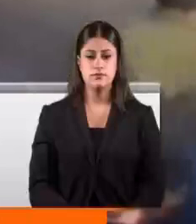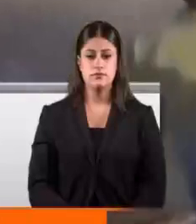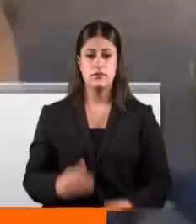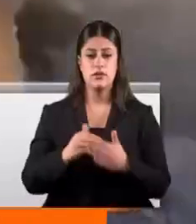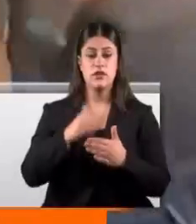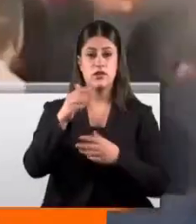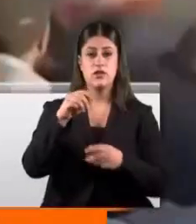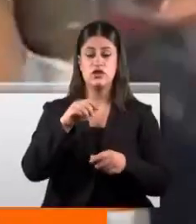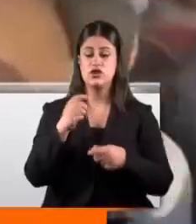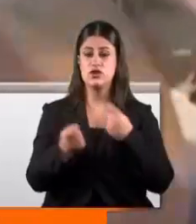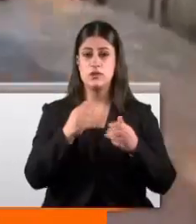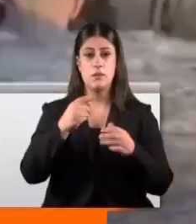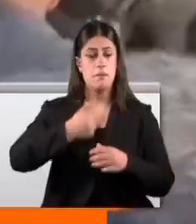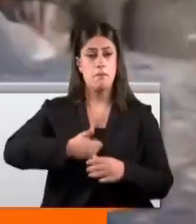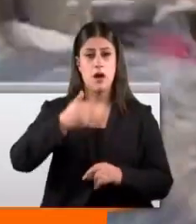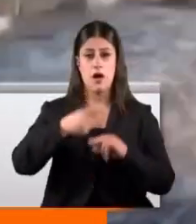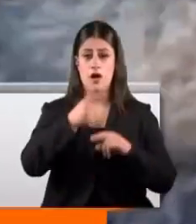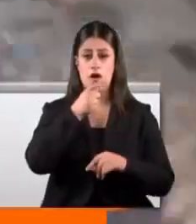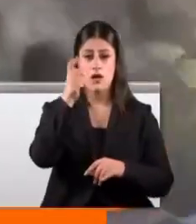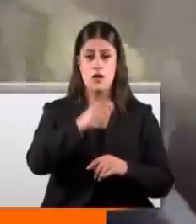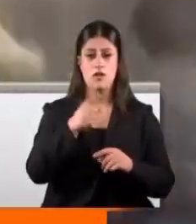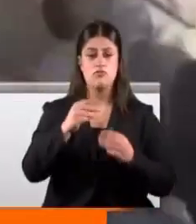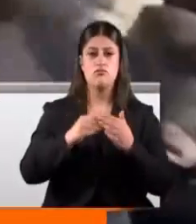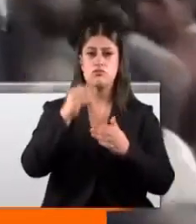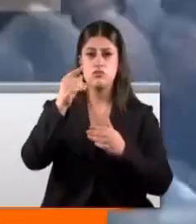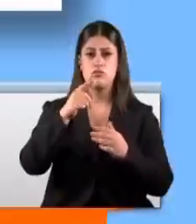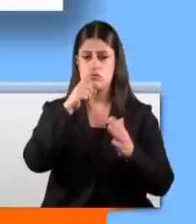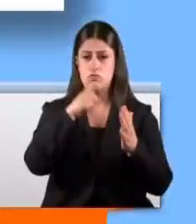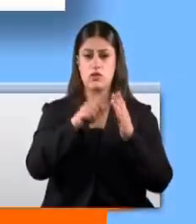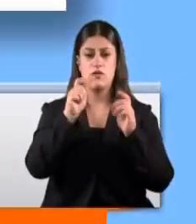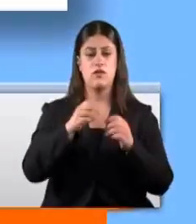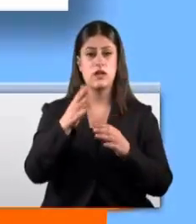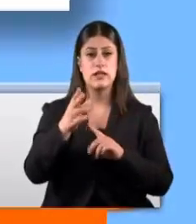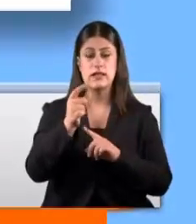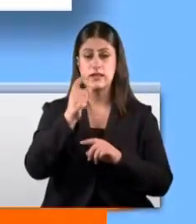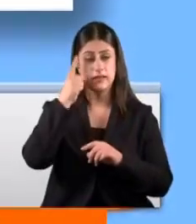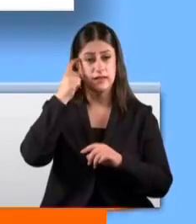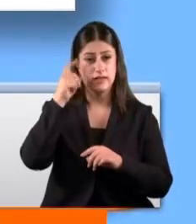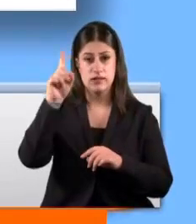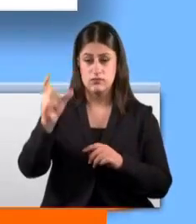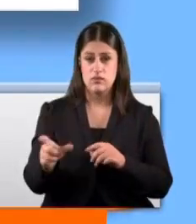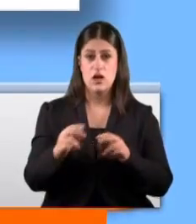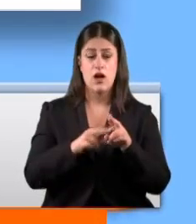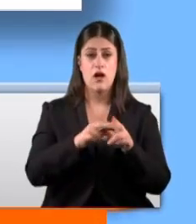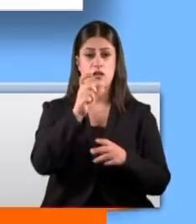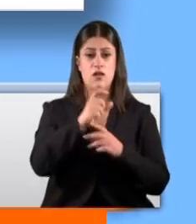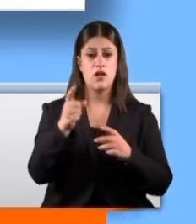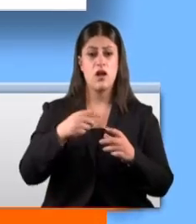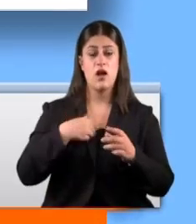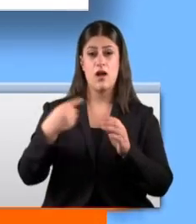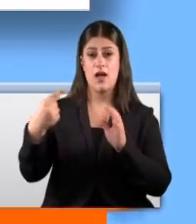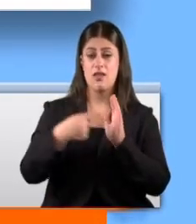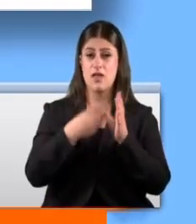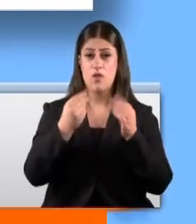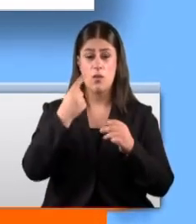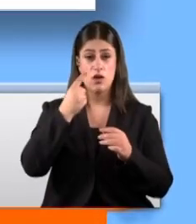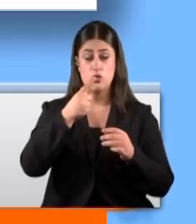Dışişleri Bakanı Hakan Fidan da mevk daşına yüklendi İsrail katsın Dışişleri Bakanlığı yapmak yerine ülkemizi ve Sayın